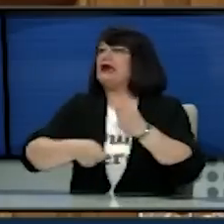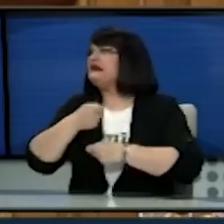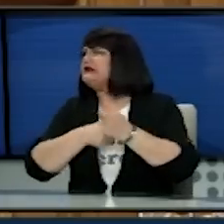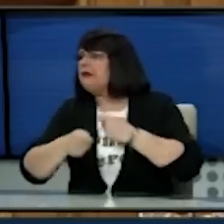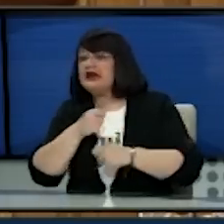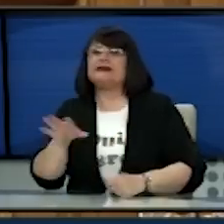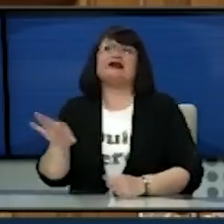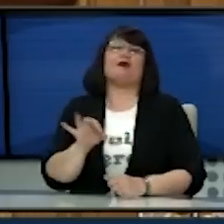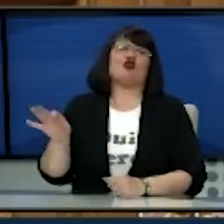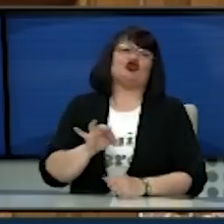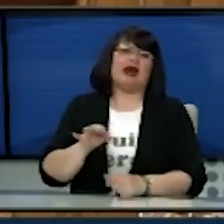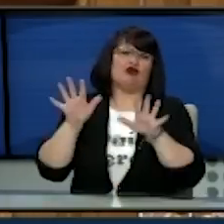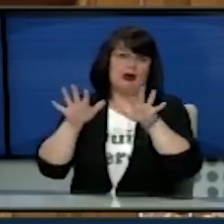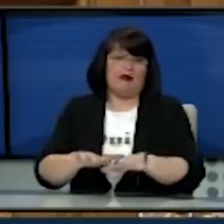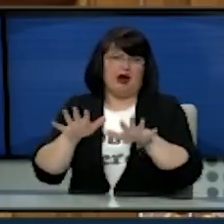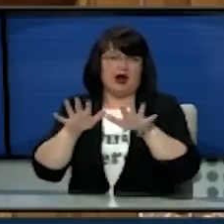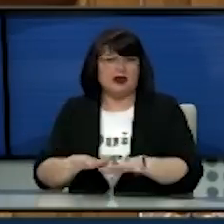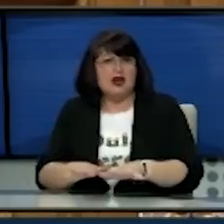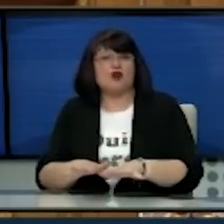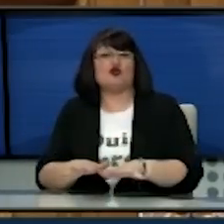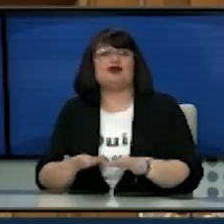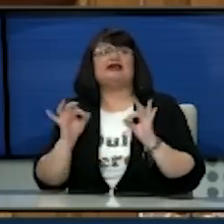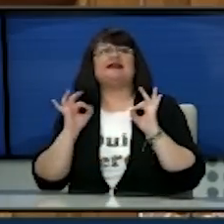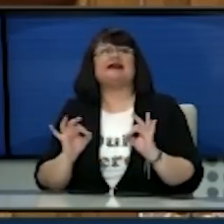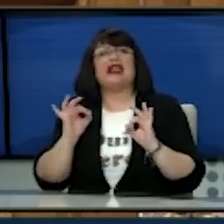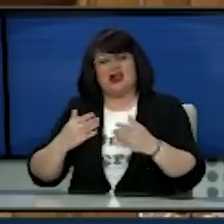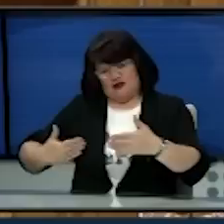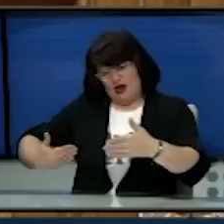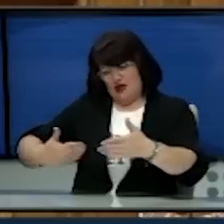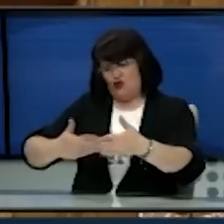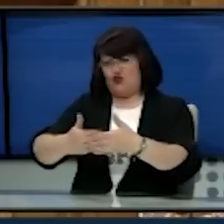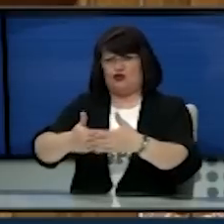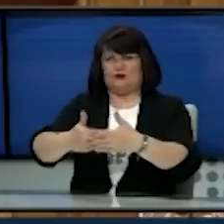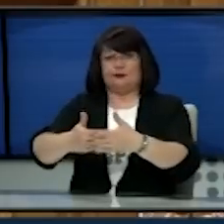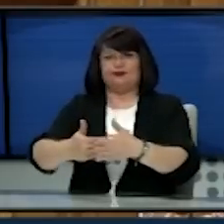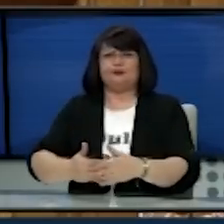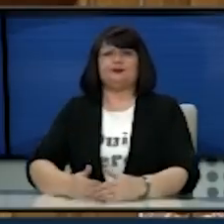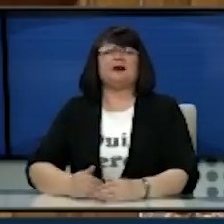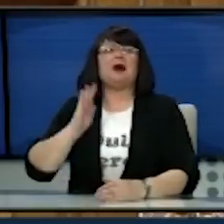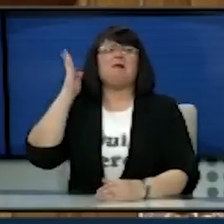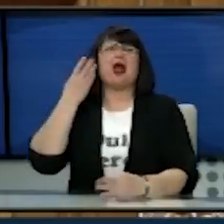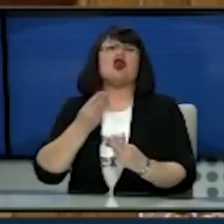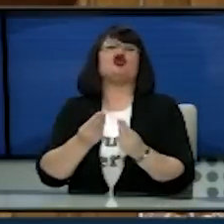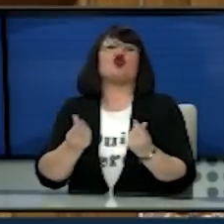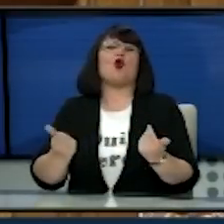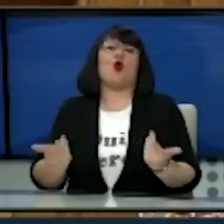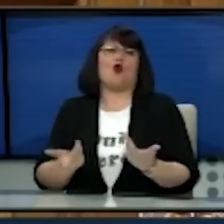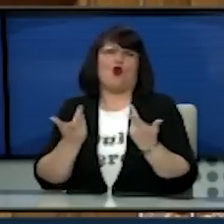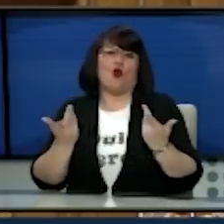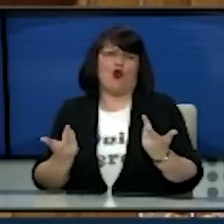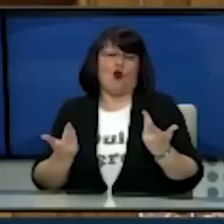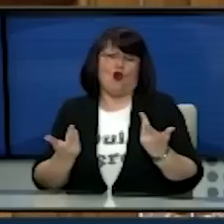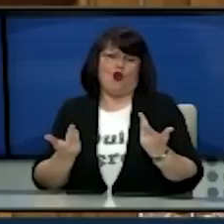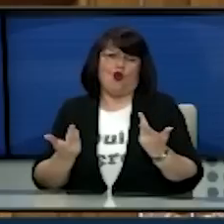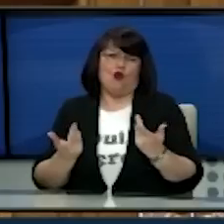να προσλάβουν ανέργους για συγκεκριμένο μικρό χρονικό διάστημα. Παλιά γνωστή πρακτική με διαφορετικά